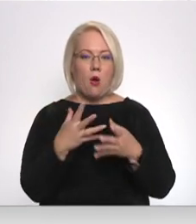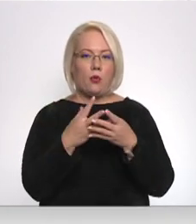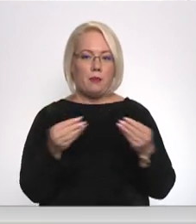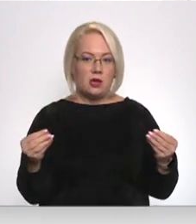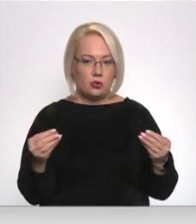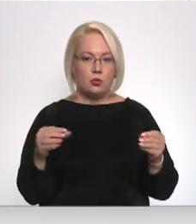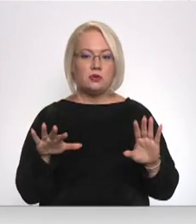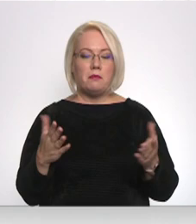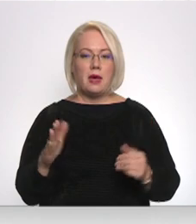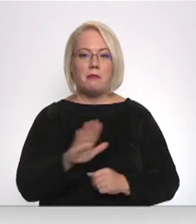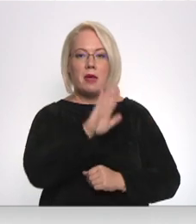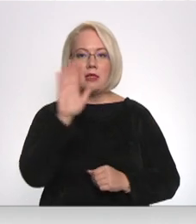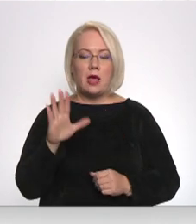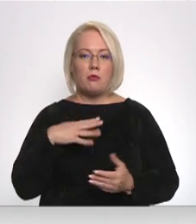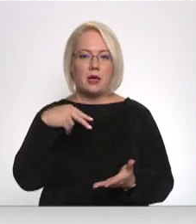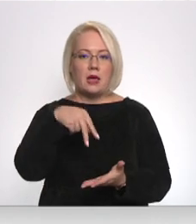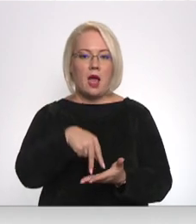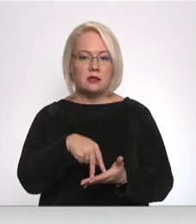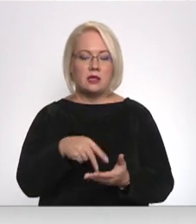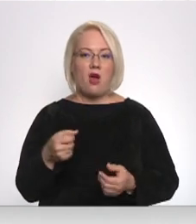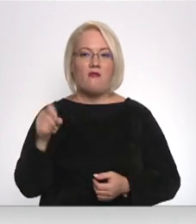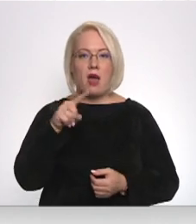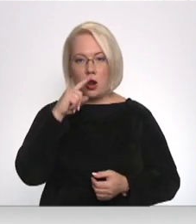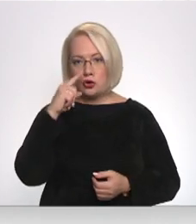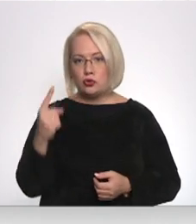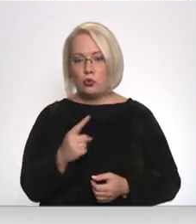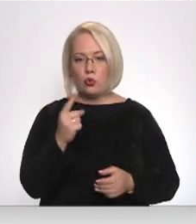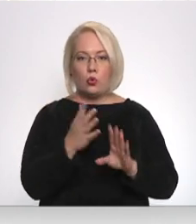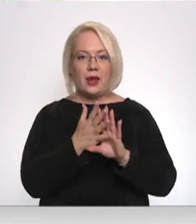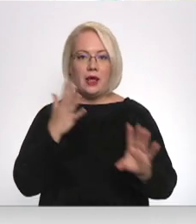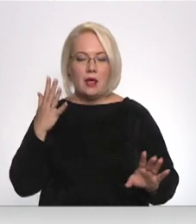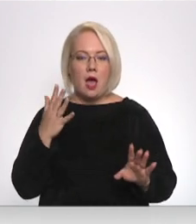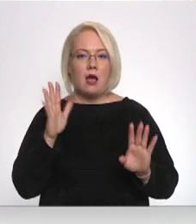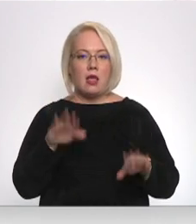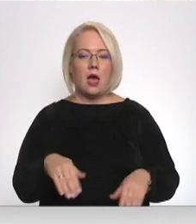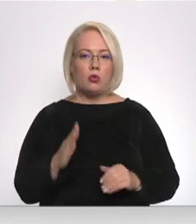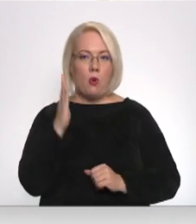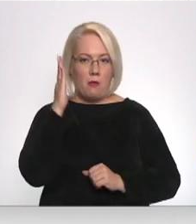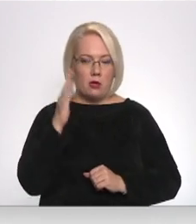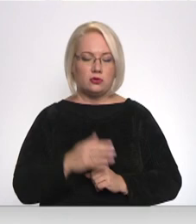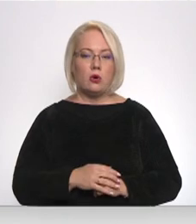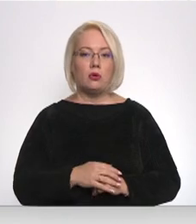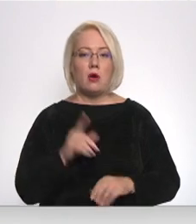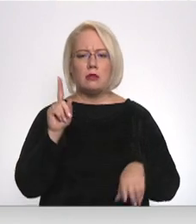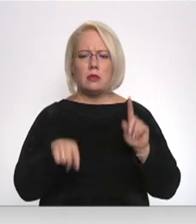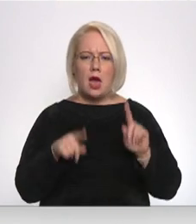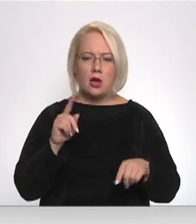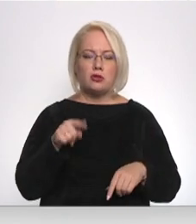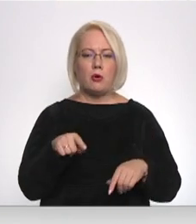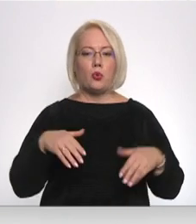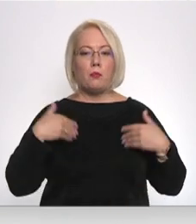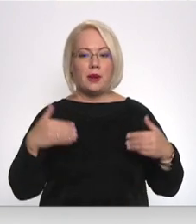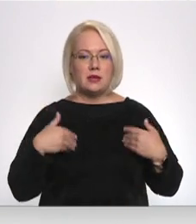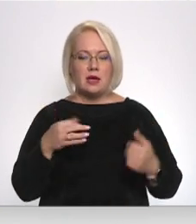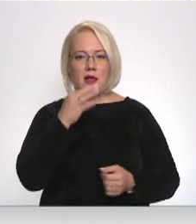izzudusi, bet pa dienu te bija jāstāv vairāk nekā stunda rindā, lai varētu atdot savu balsi. Daži gan par to priecājās,